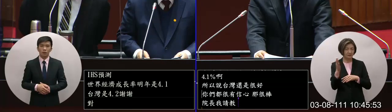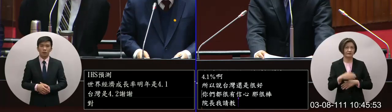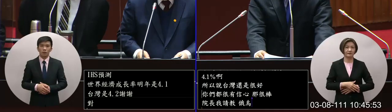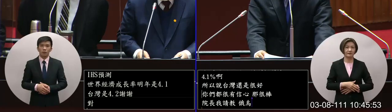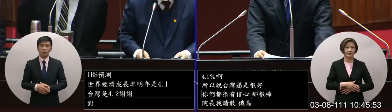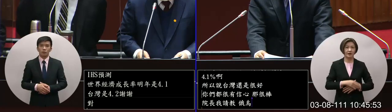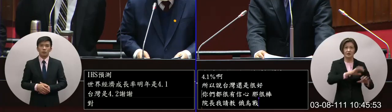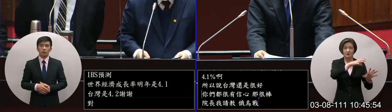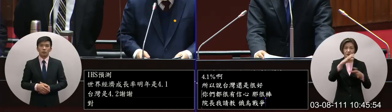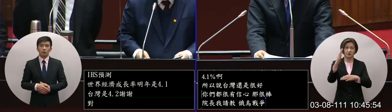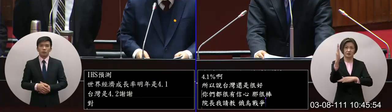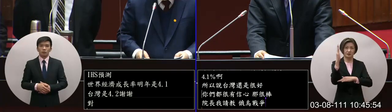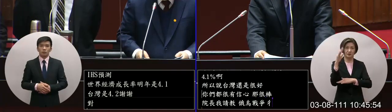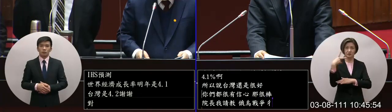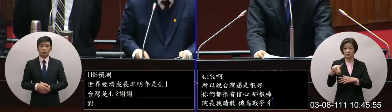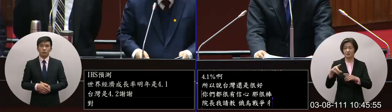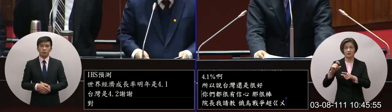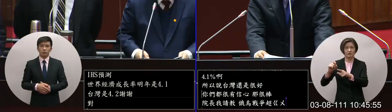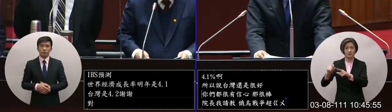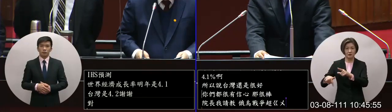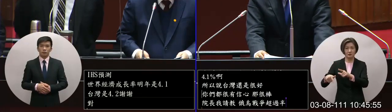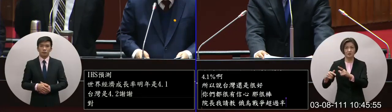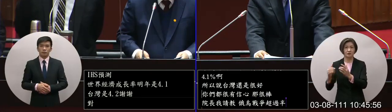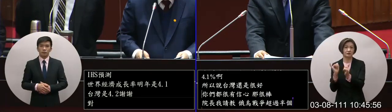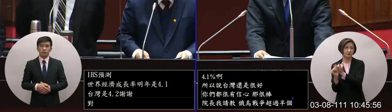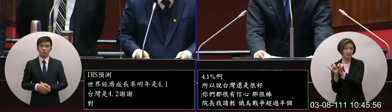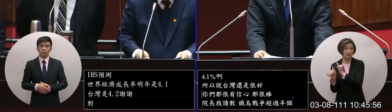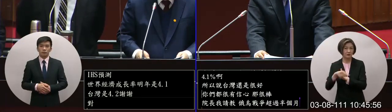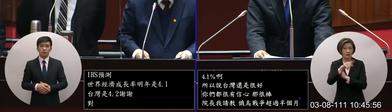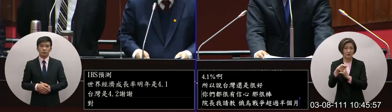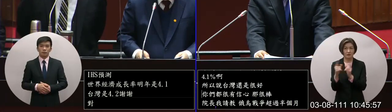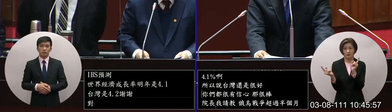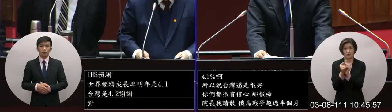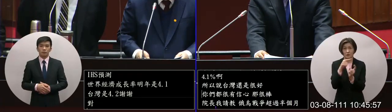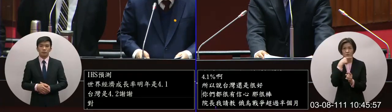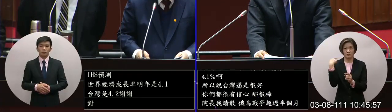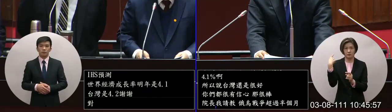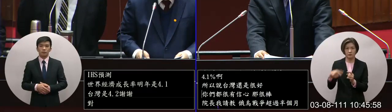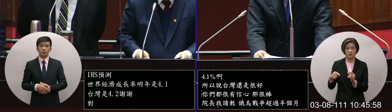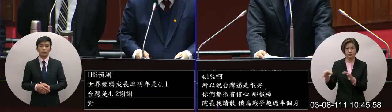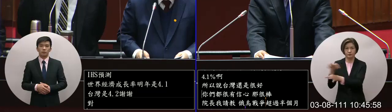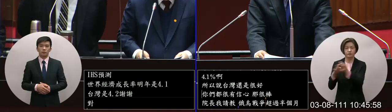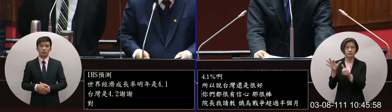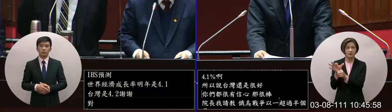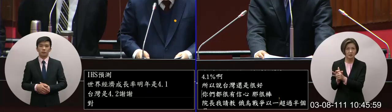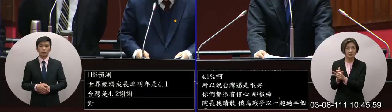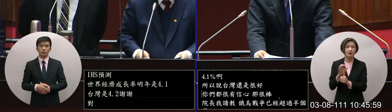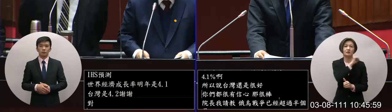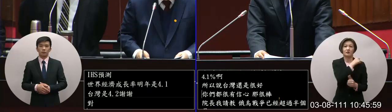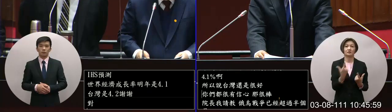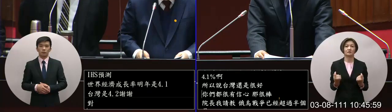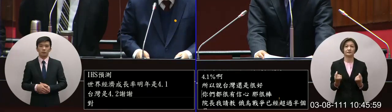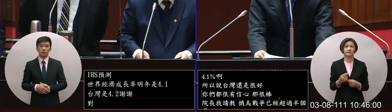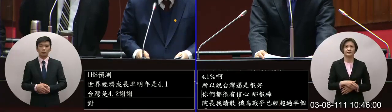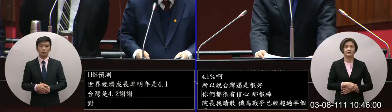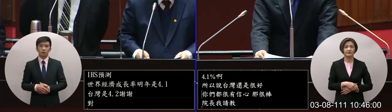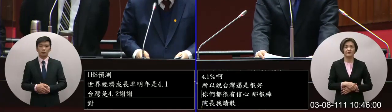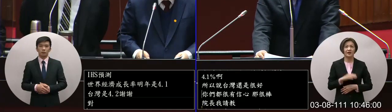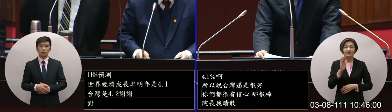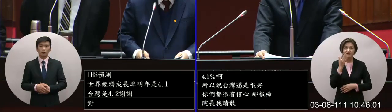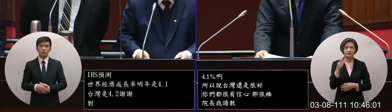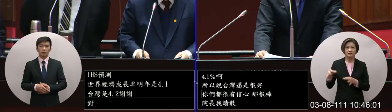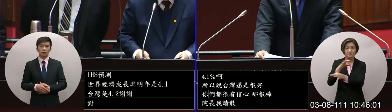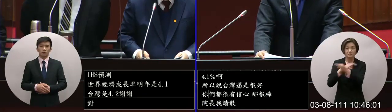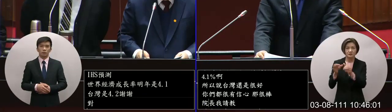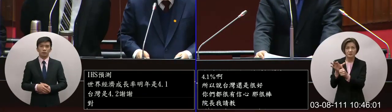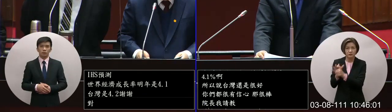政府与民间企业对俄罗斯的经济制裁持续的不断，台湾也不落人后，但是经济制裁